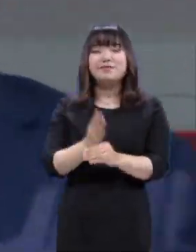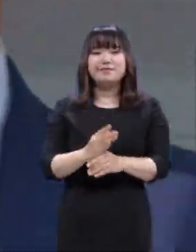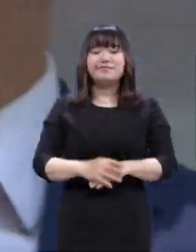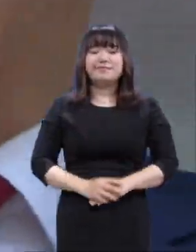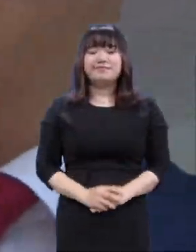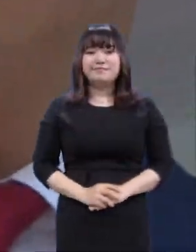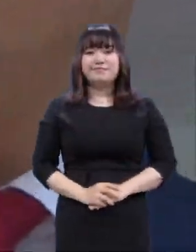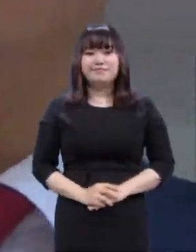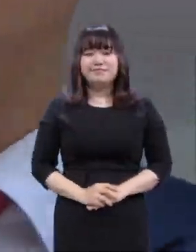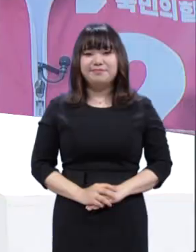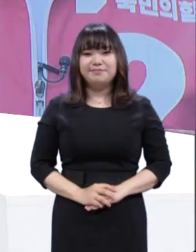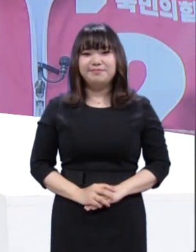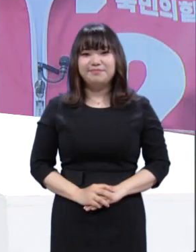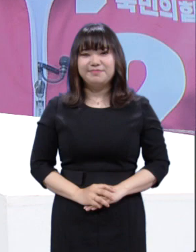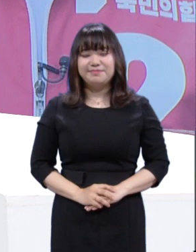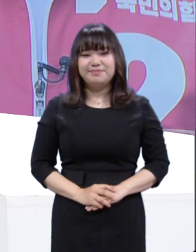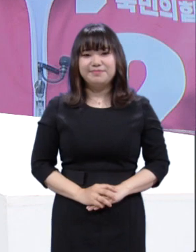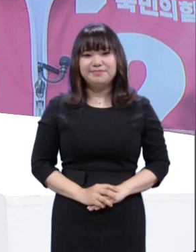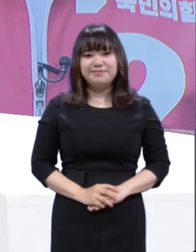뉴스 강혜진입니다.